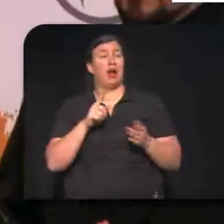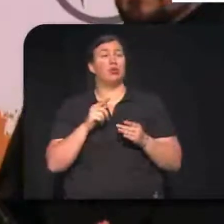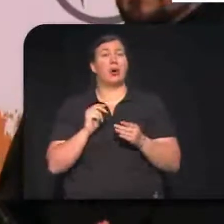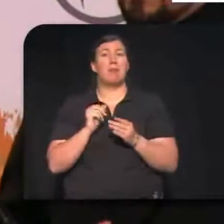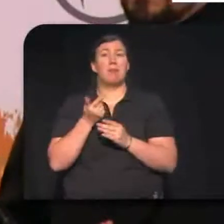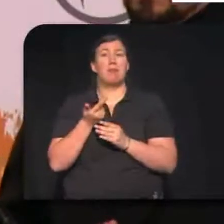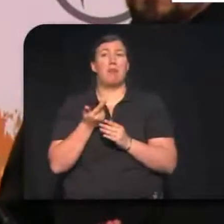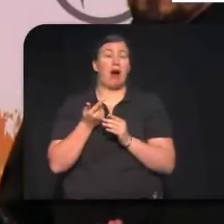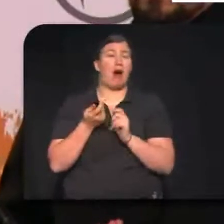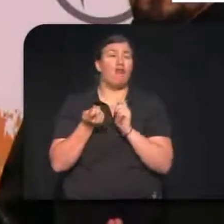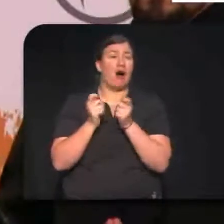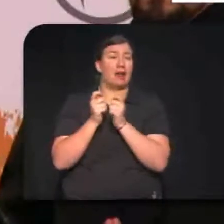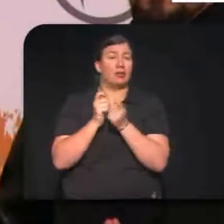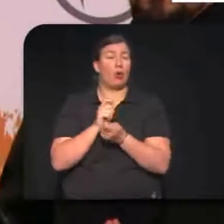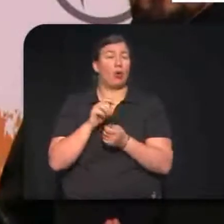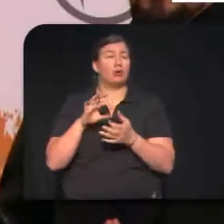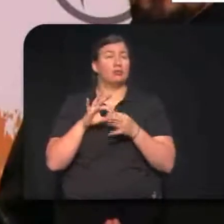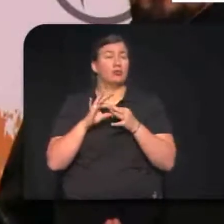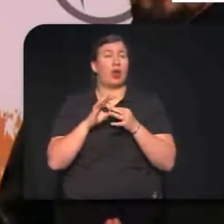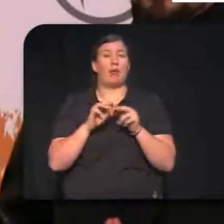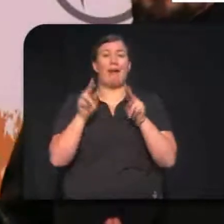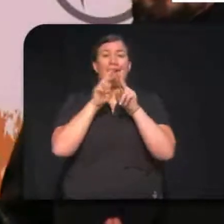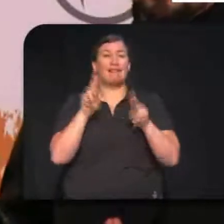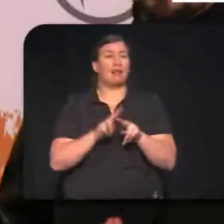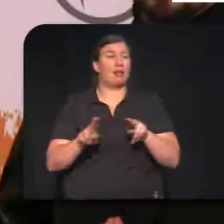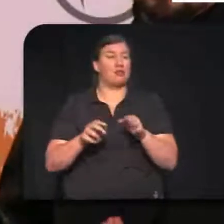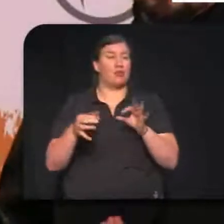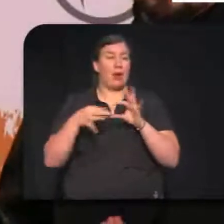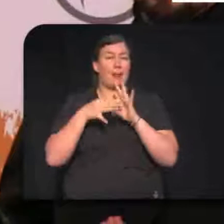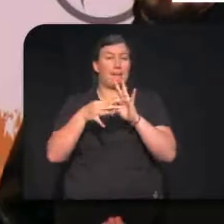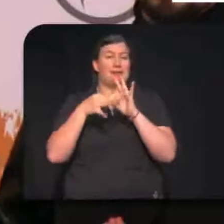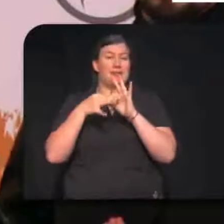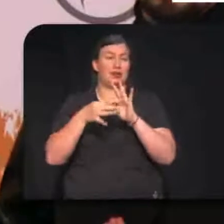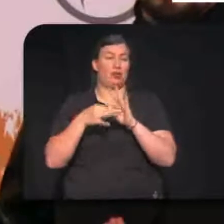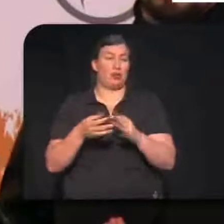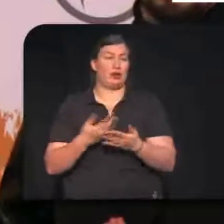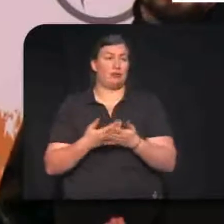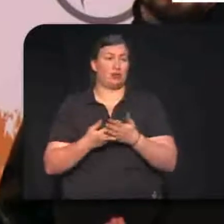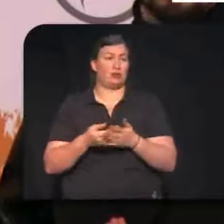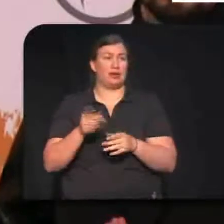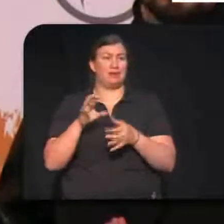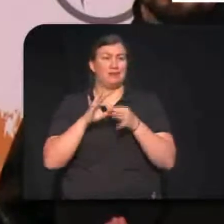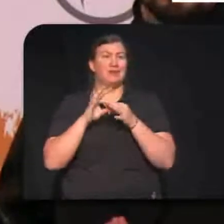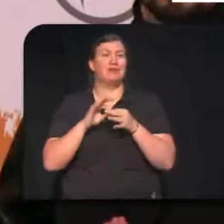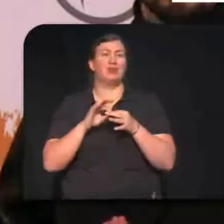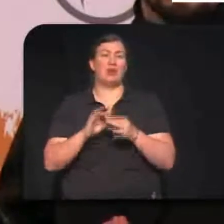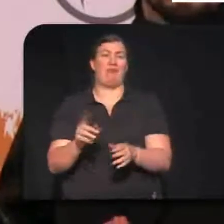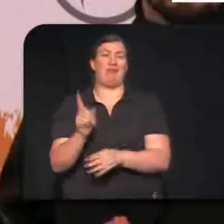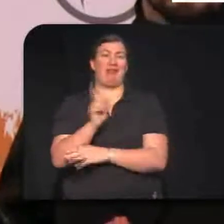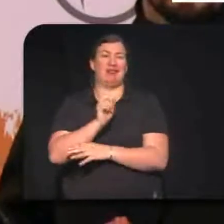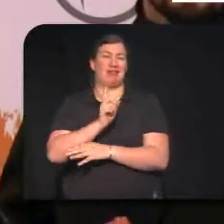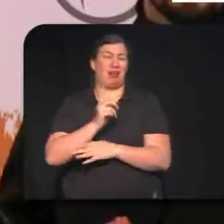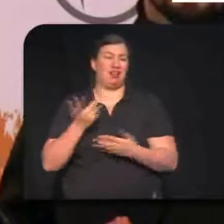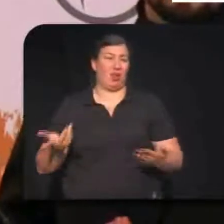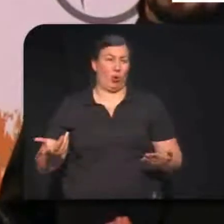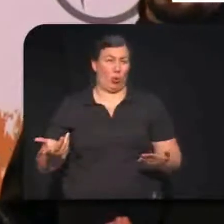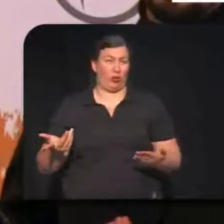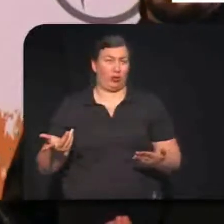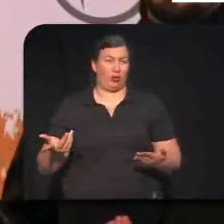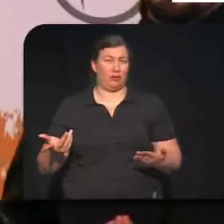ein dass Veränderungen der internationalen Beziehungen durch die Digitalisierung einfach aufgenommen werden also